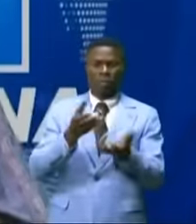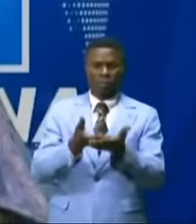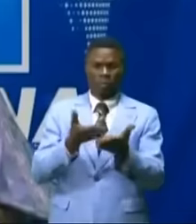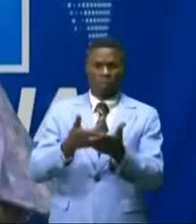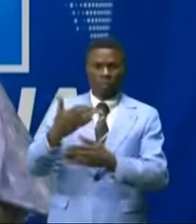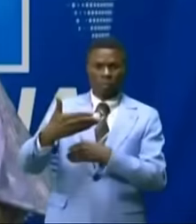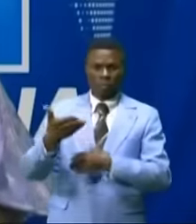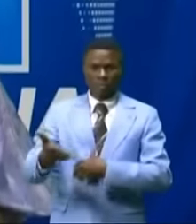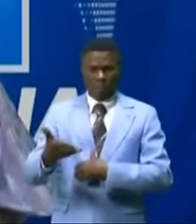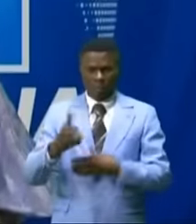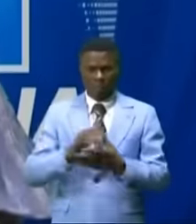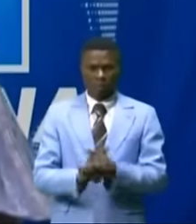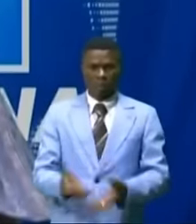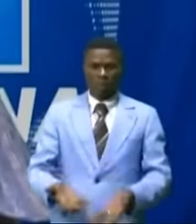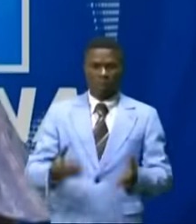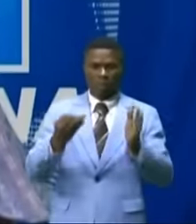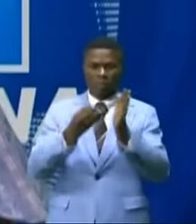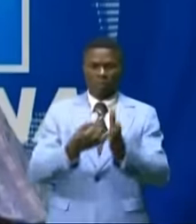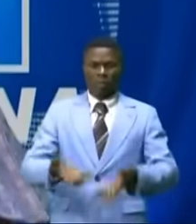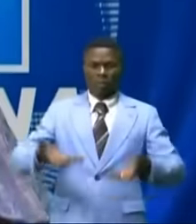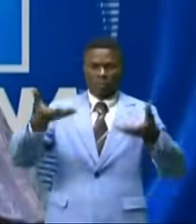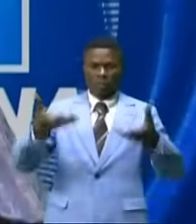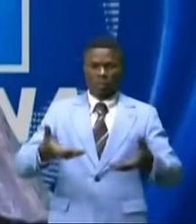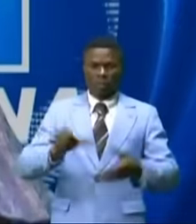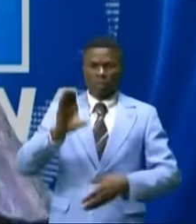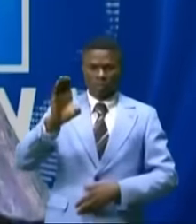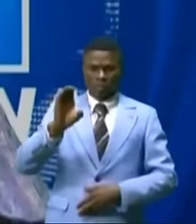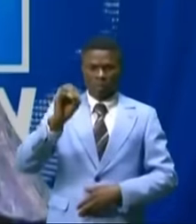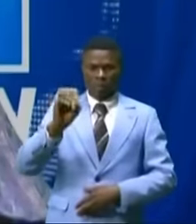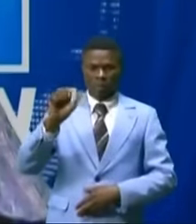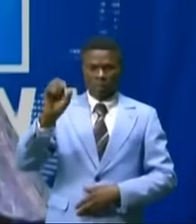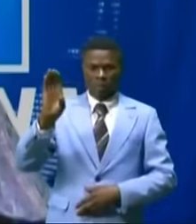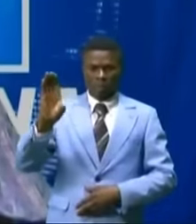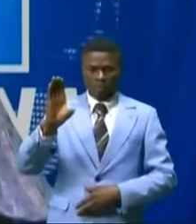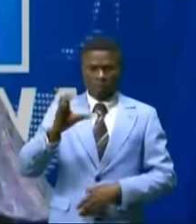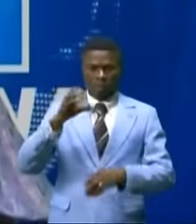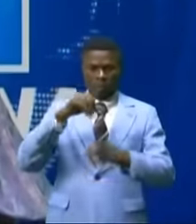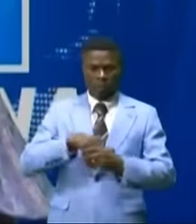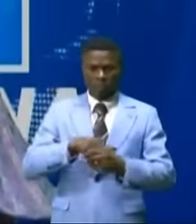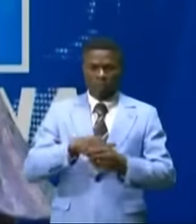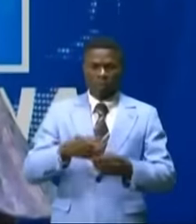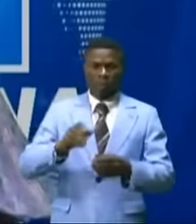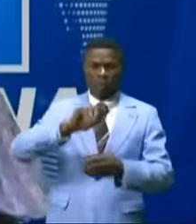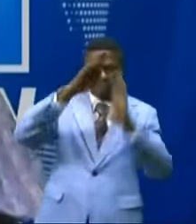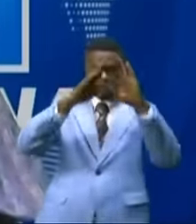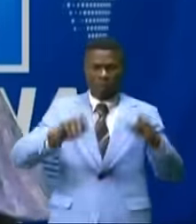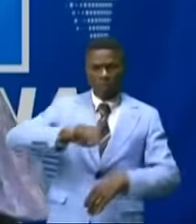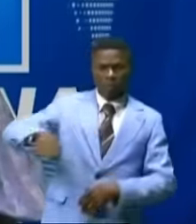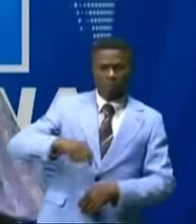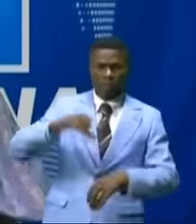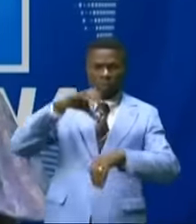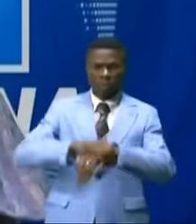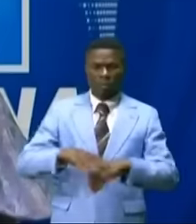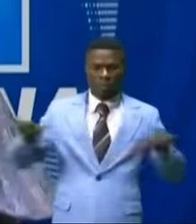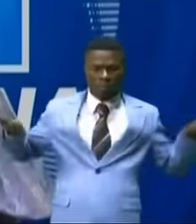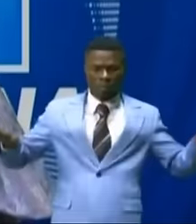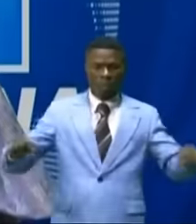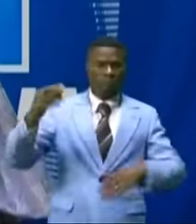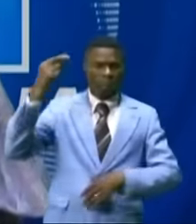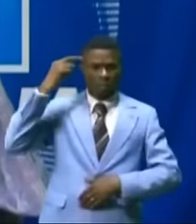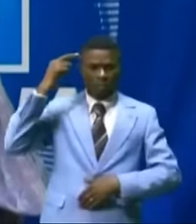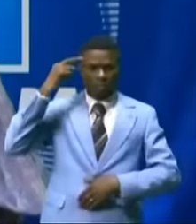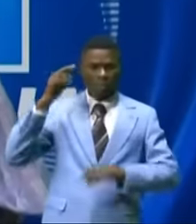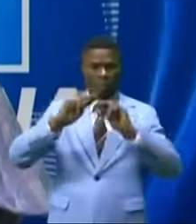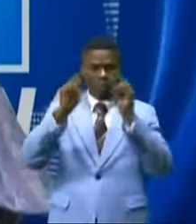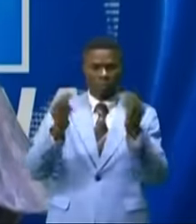alentours. 7 kilos de cocaïne dissimulés dans les ustensiles de cuisine ont été interceptés à l'aéroport international de Ndjili. La